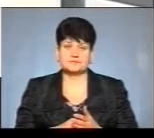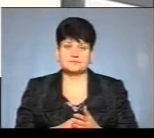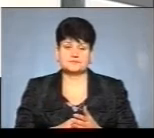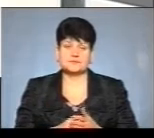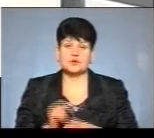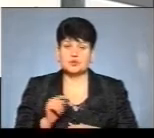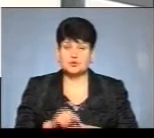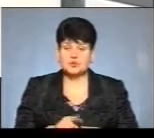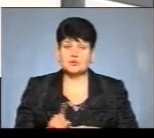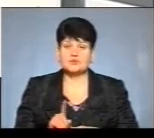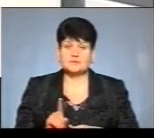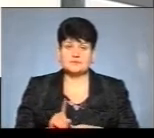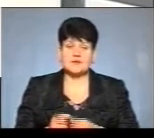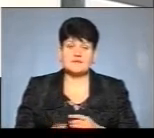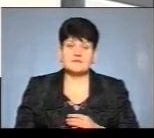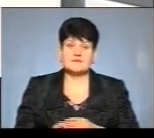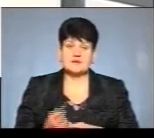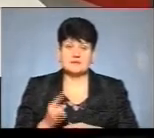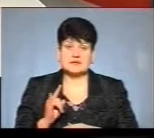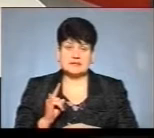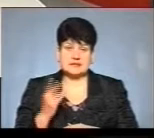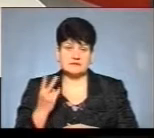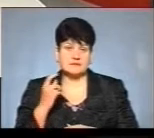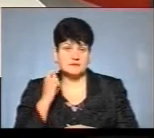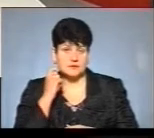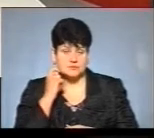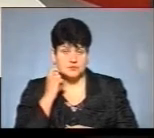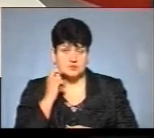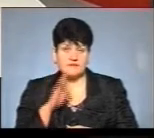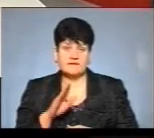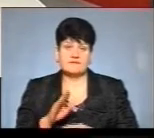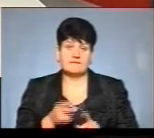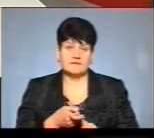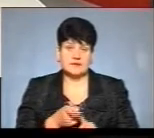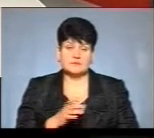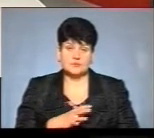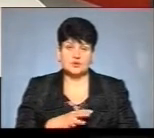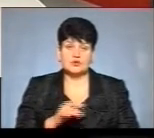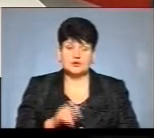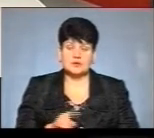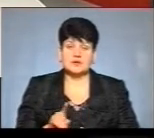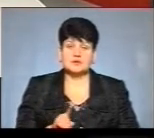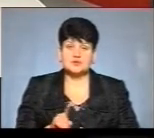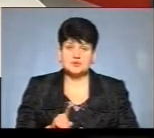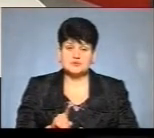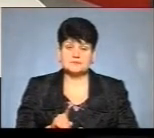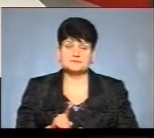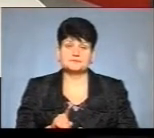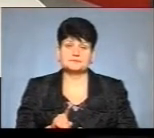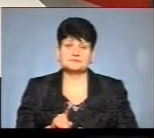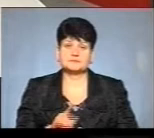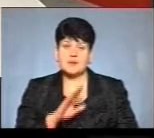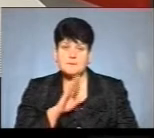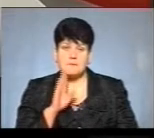Причиною того, що виявлення дитини в 2 років ВІЛ-інфекції було якраз те, що